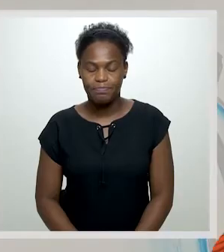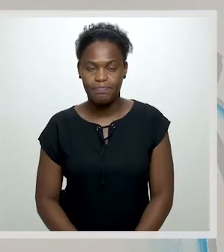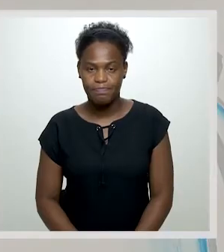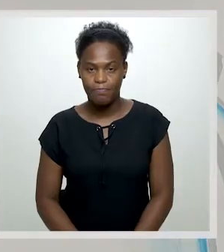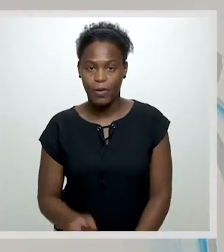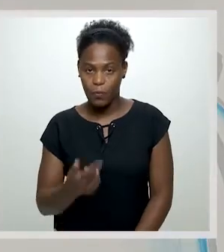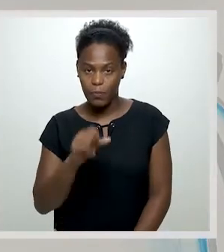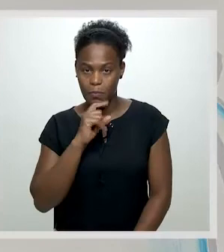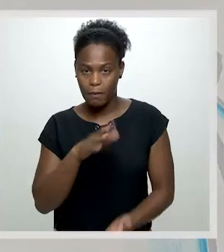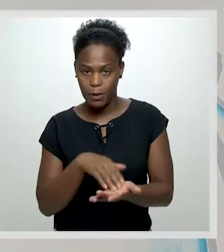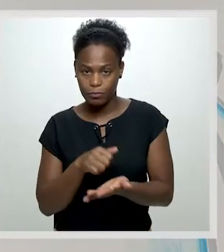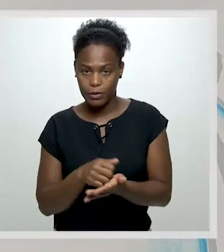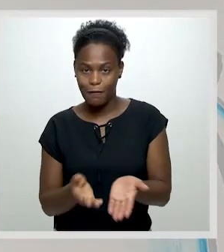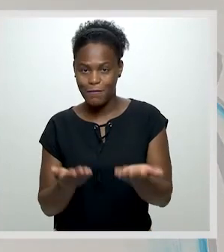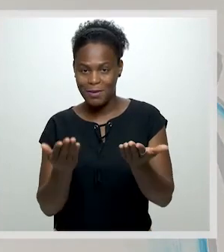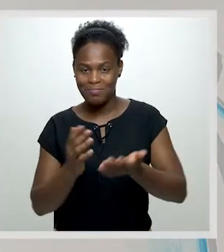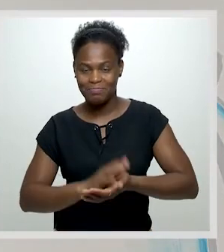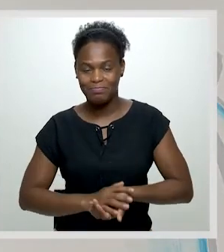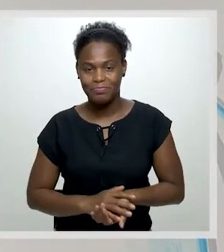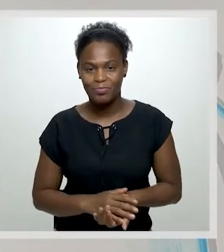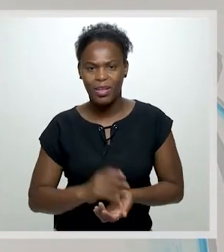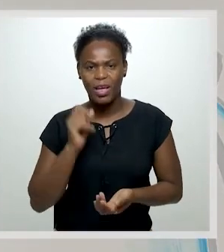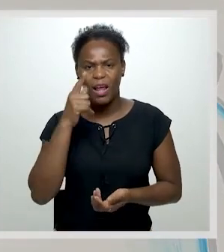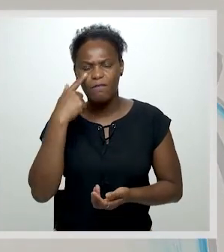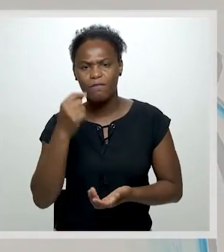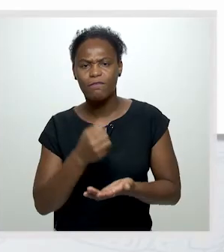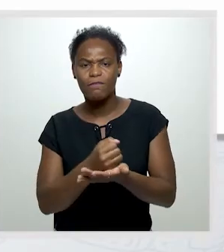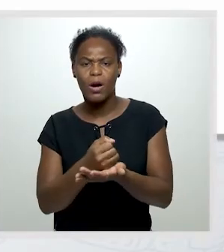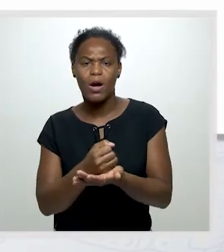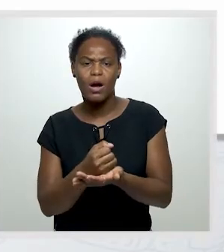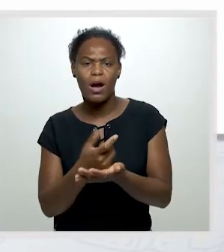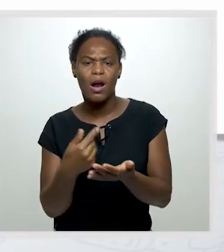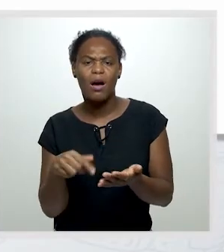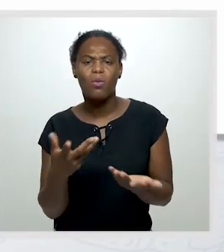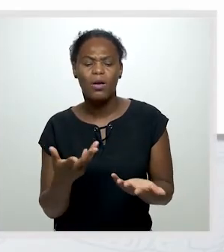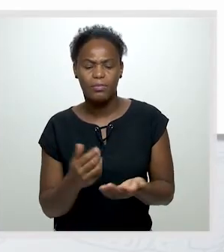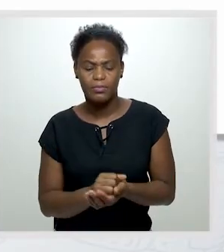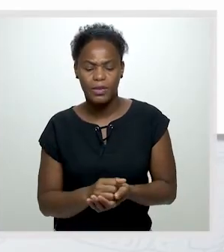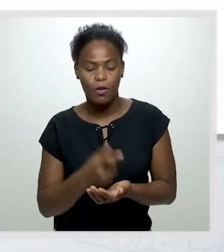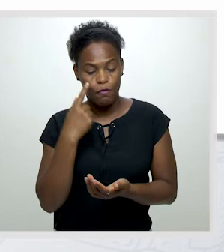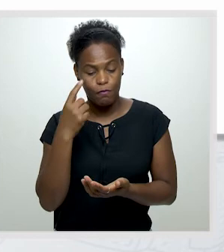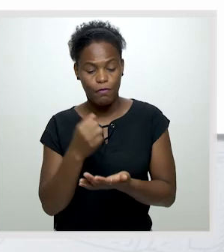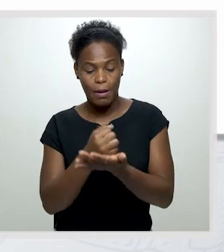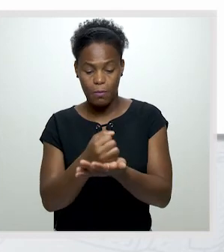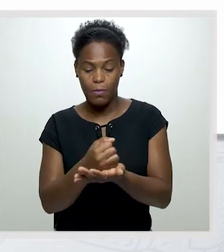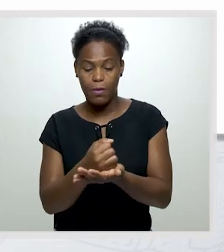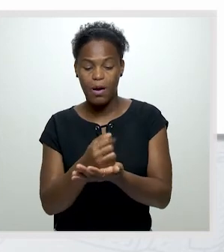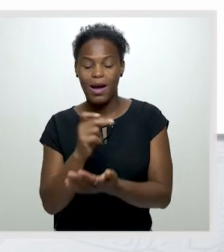Alors, on peut corriger? On y va. Quel est l'auxiliaire employé?